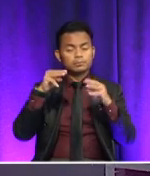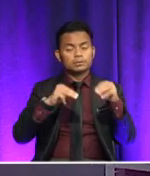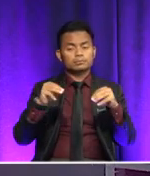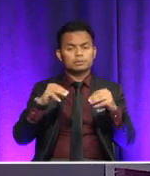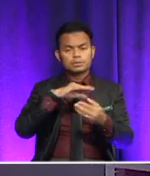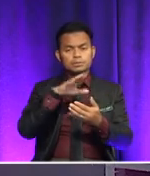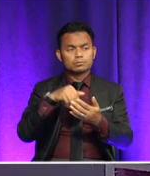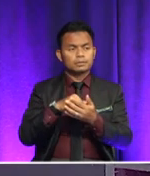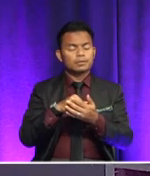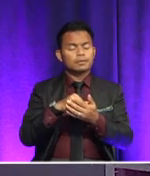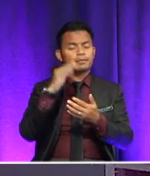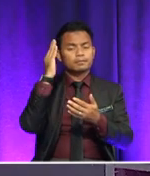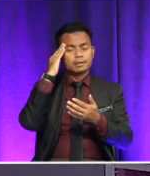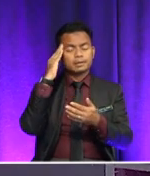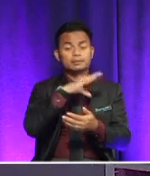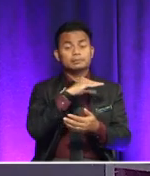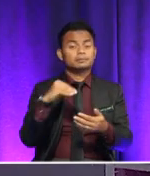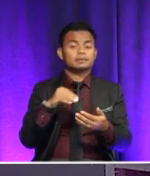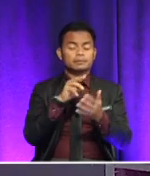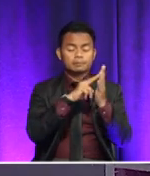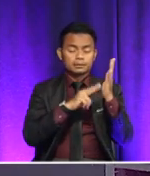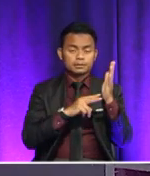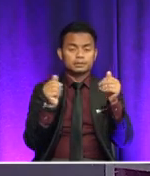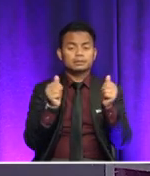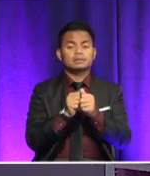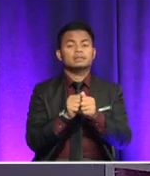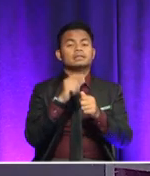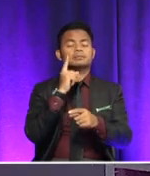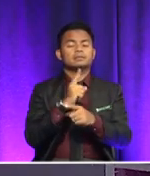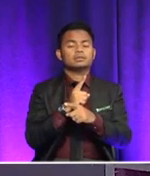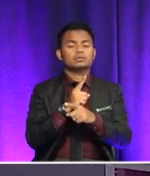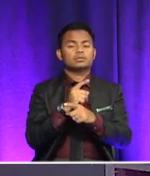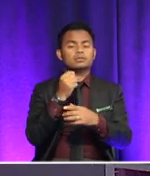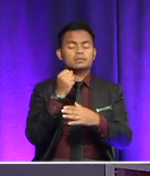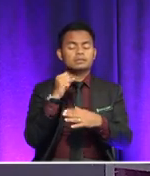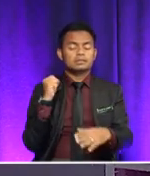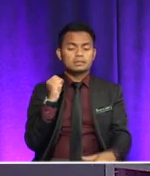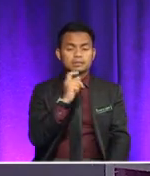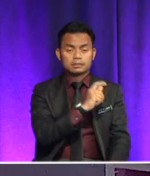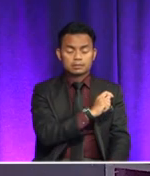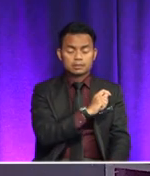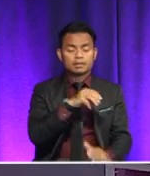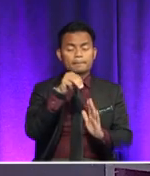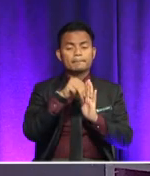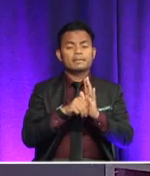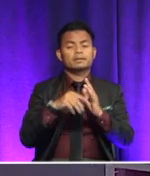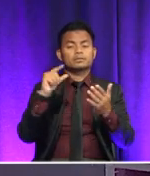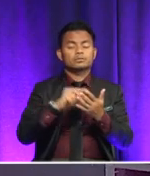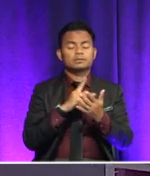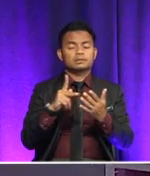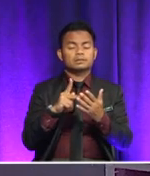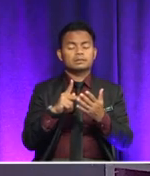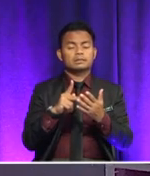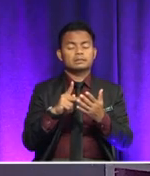dengan betul tepat serta menggunakan intonasi yang betul oke Ini tugaskan kepada anak